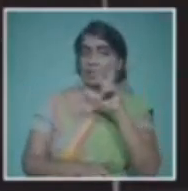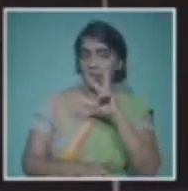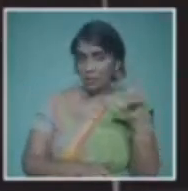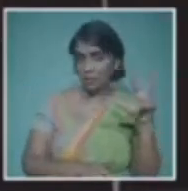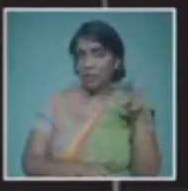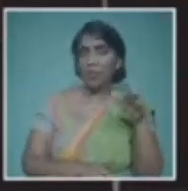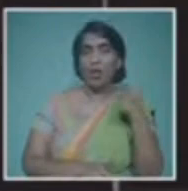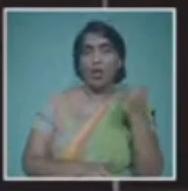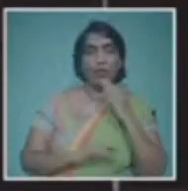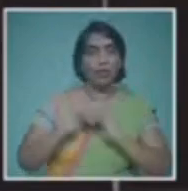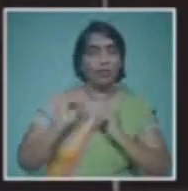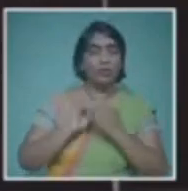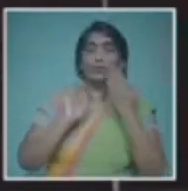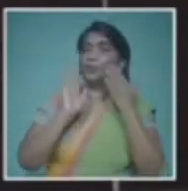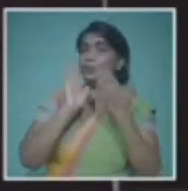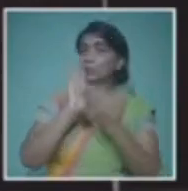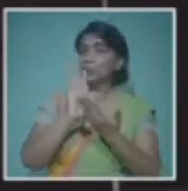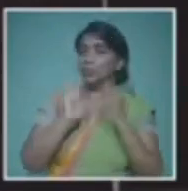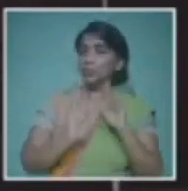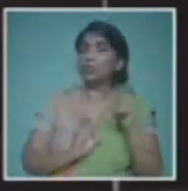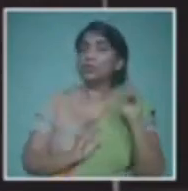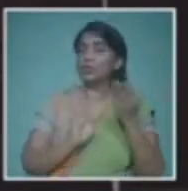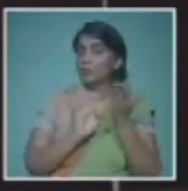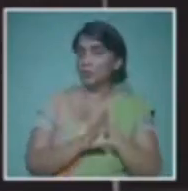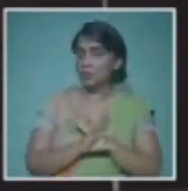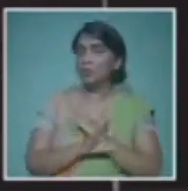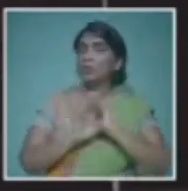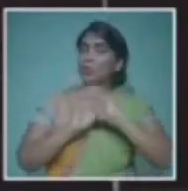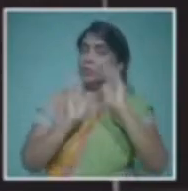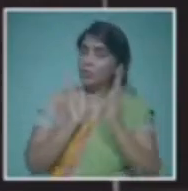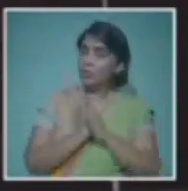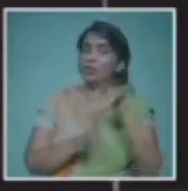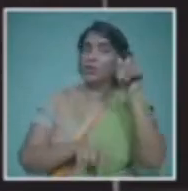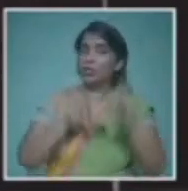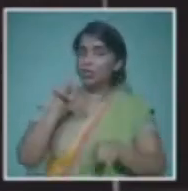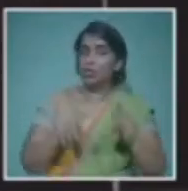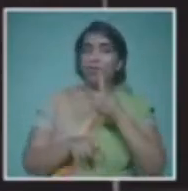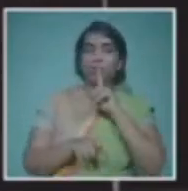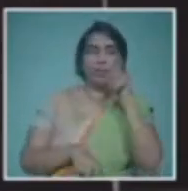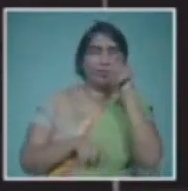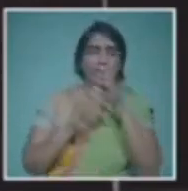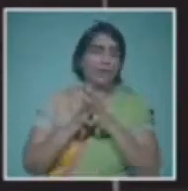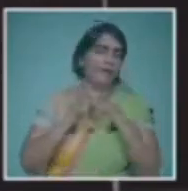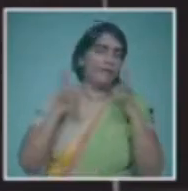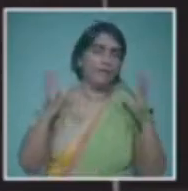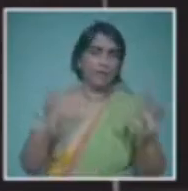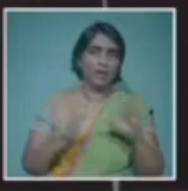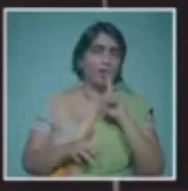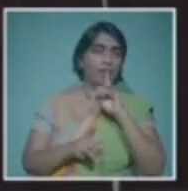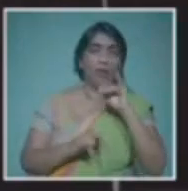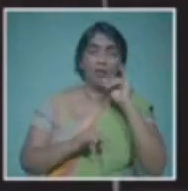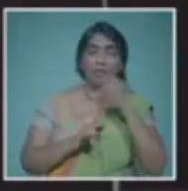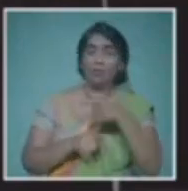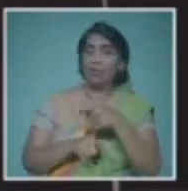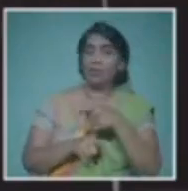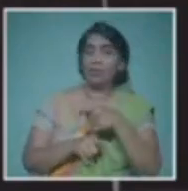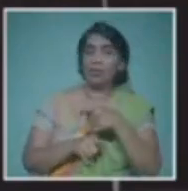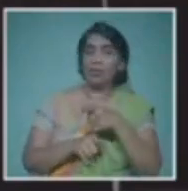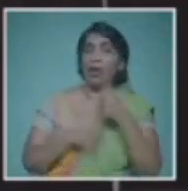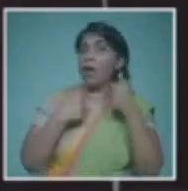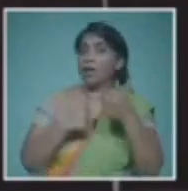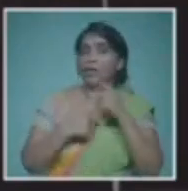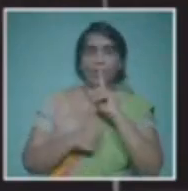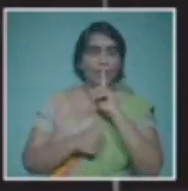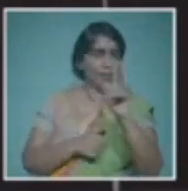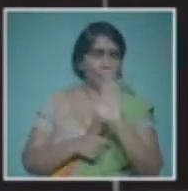මේ අලුත් ක්‍රමය හඳුන්ලා දෙන්නකොටම එවකට හිටපු සියලු අයම කිව්වා මේ ගාන වැඩි කියලා කවුරුත් කිව්වේ නැහැ මේක හරි